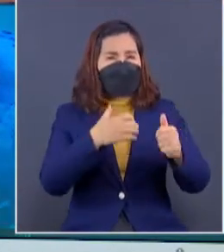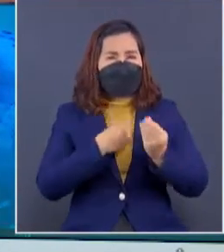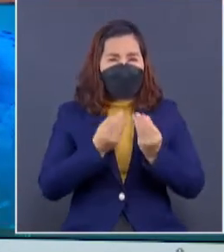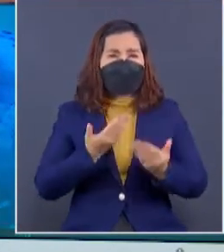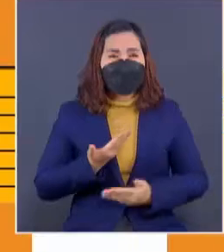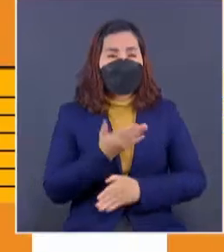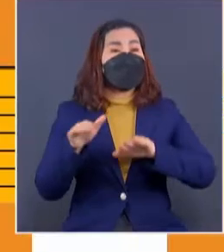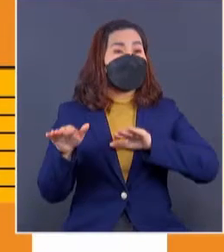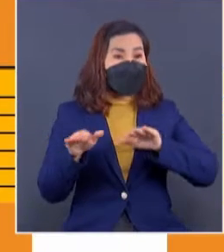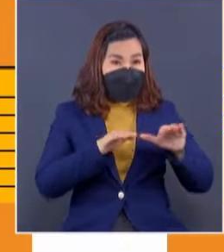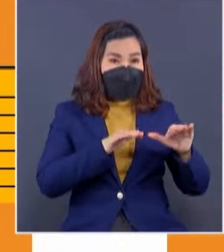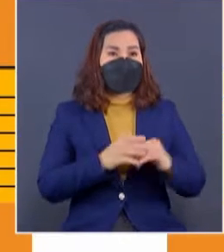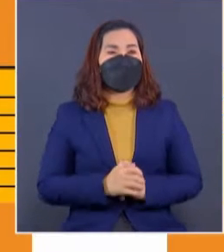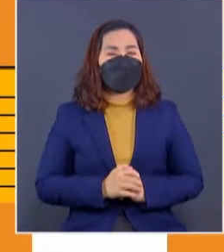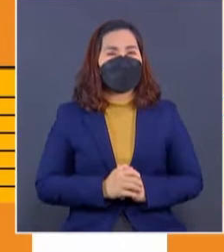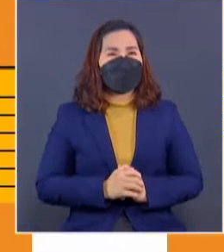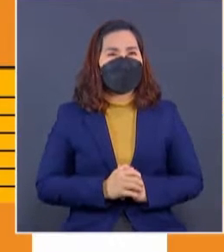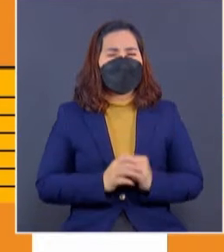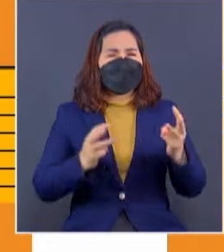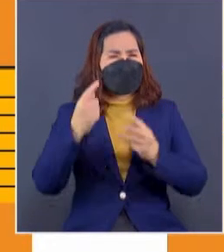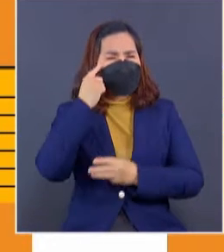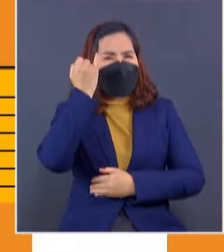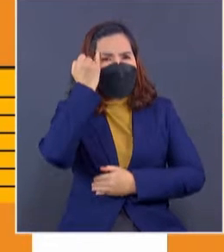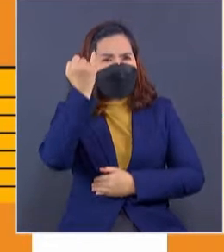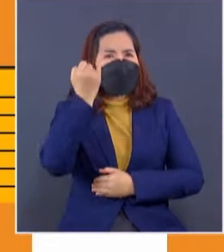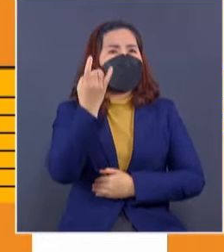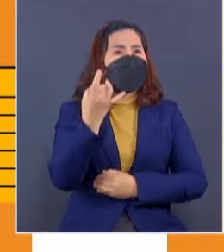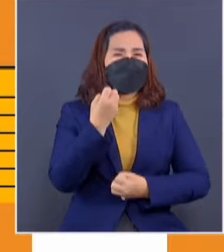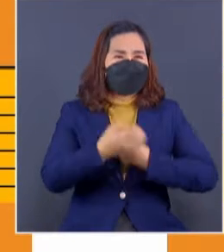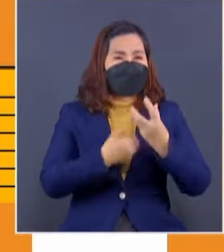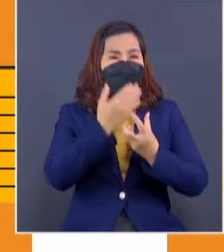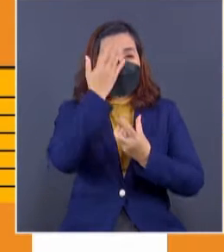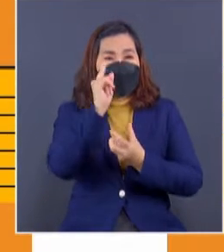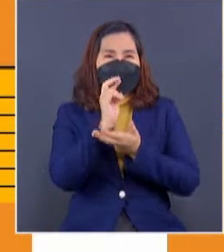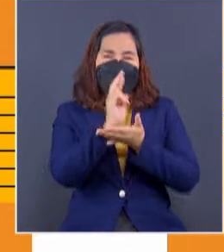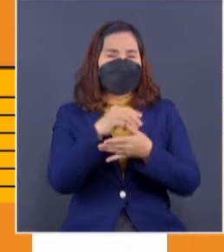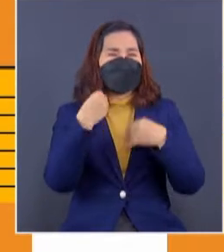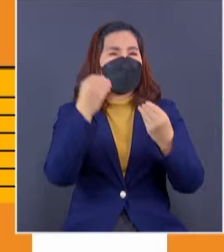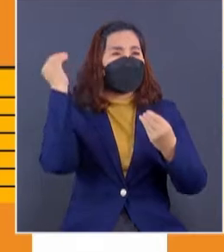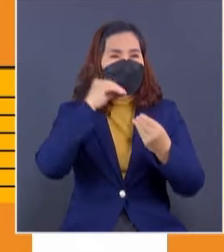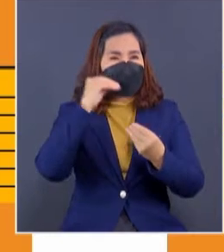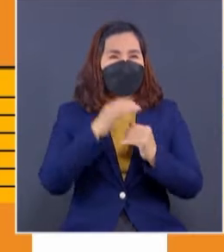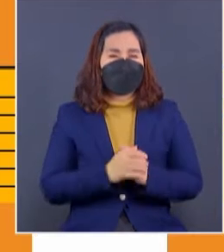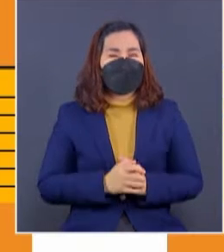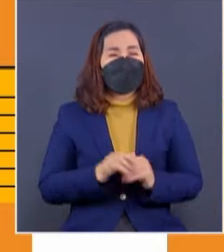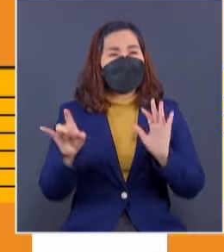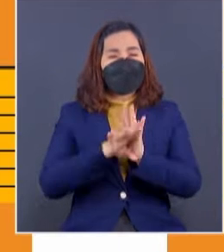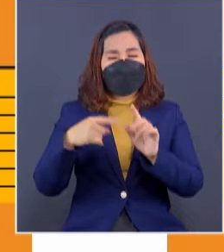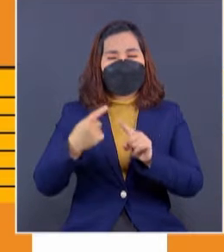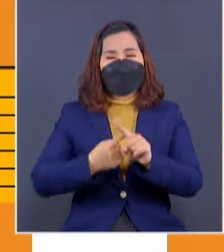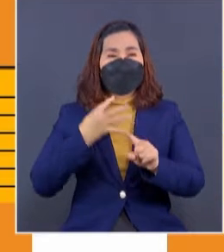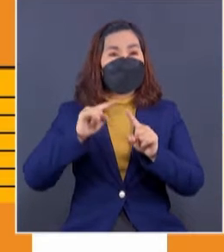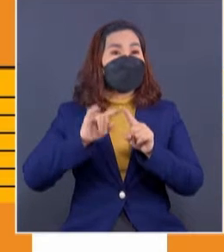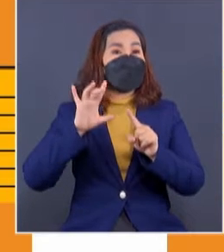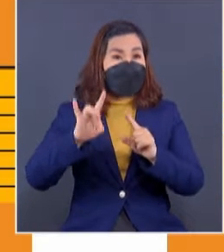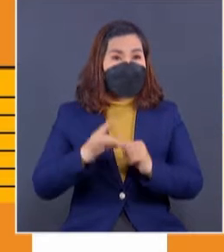มเนี่ยเตรียมตัวให้พร้อมแล้วก็แชร์ไอเดียกันหน่อยครับคุณผู้ชมครับมีรางวัลมอบให้ทุกวันไปจนกระทั่งวันที่8เมษายนนี้เลยนะ